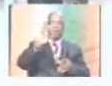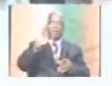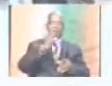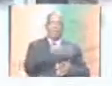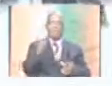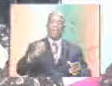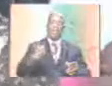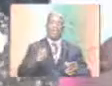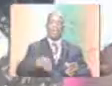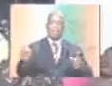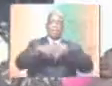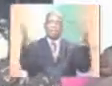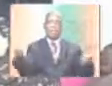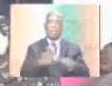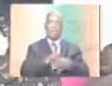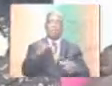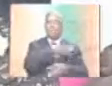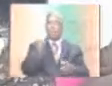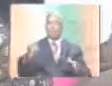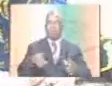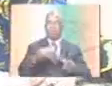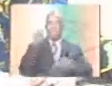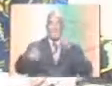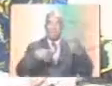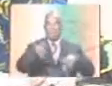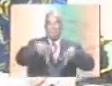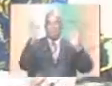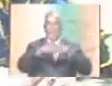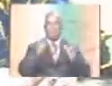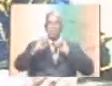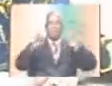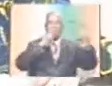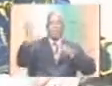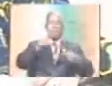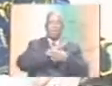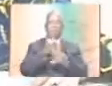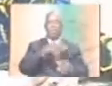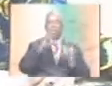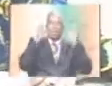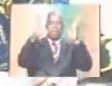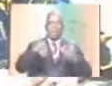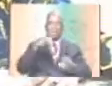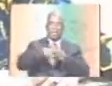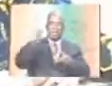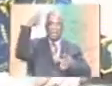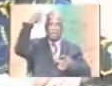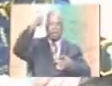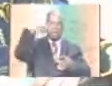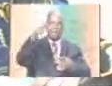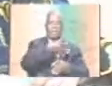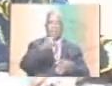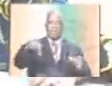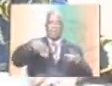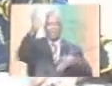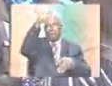partie de rassemblement un cadre de facilitation du dialogue inter-ivoirien dans la droite ligne de la philosophie politique du